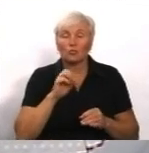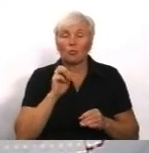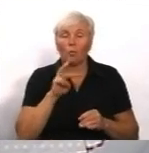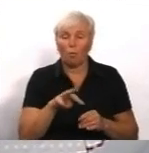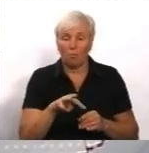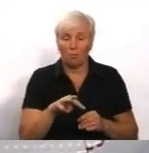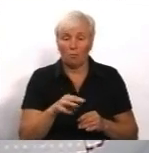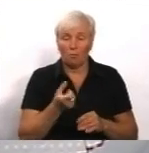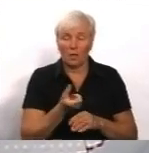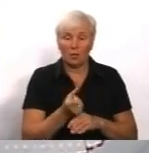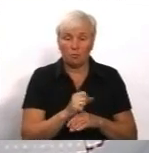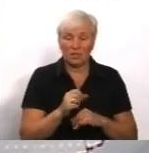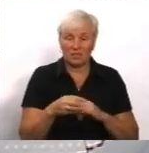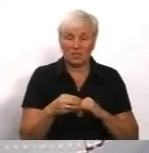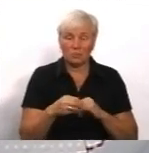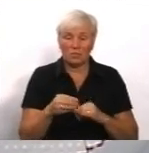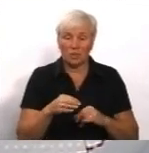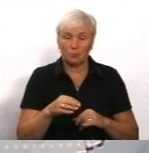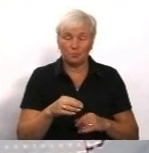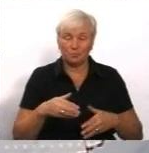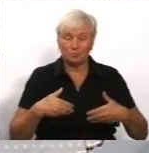земель чи посівів. Тому,